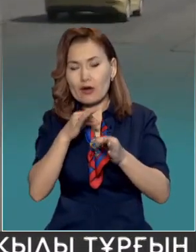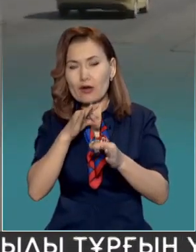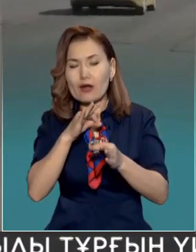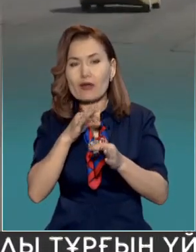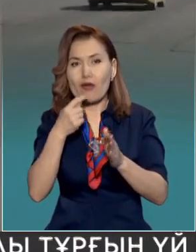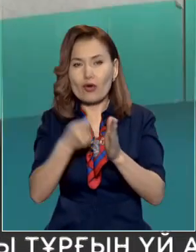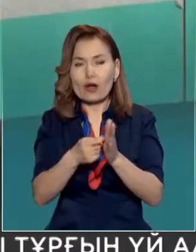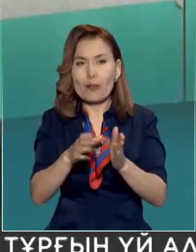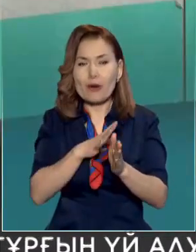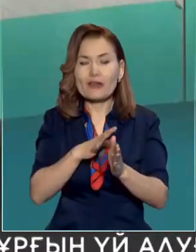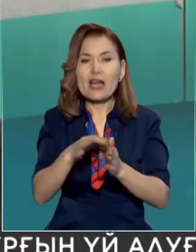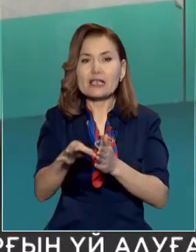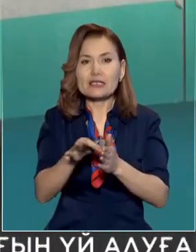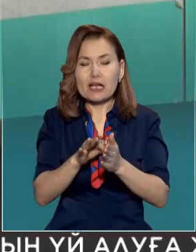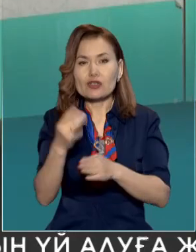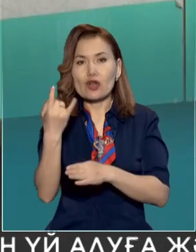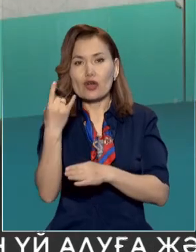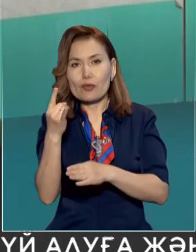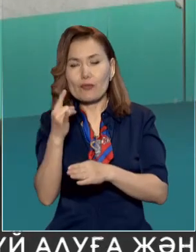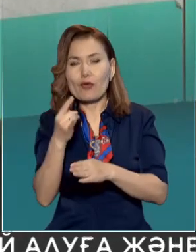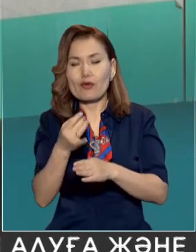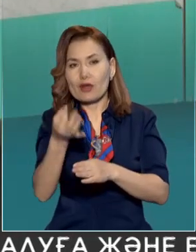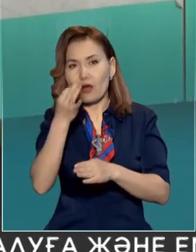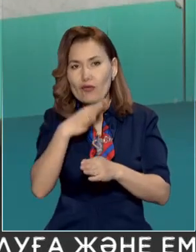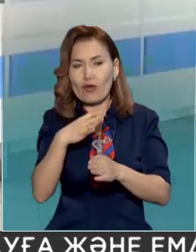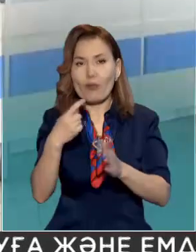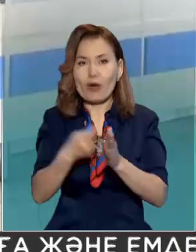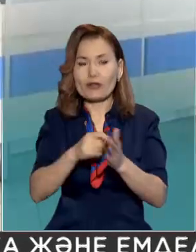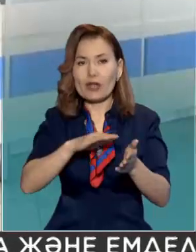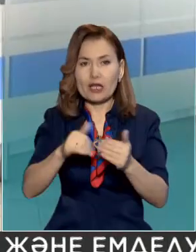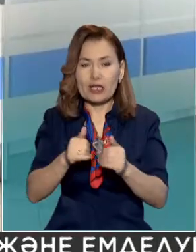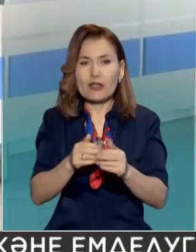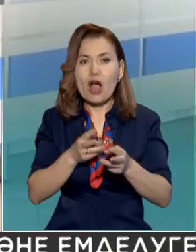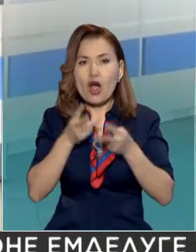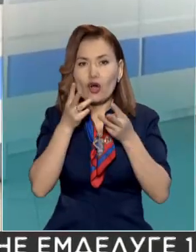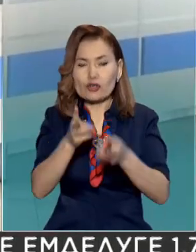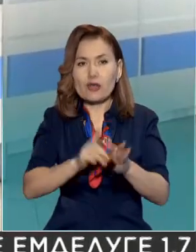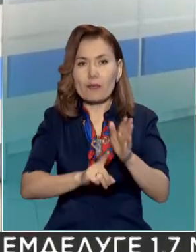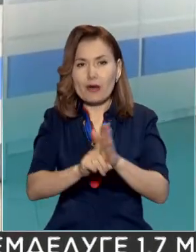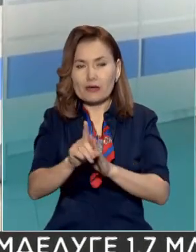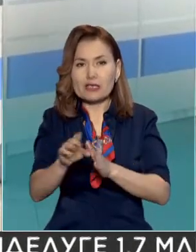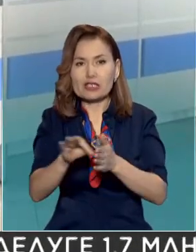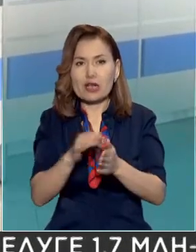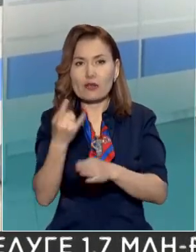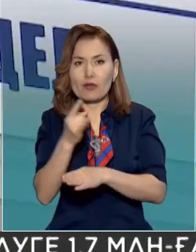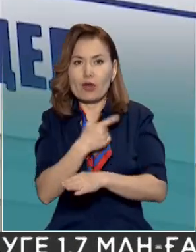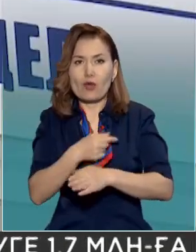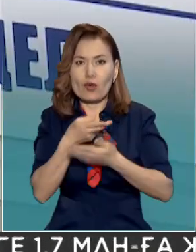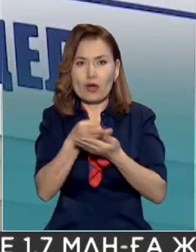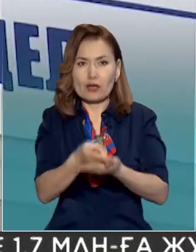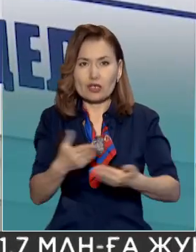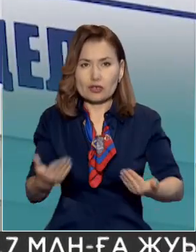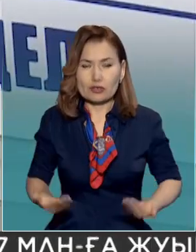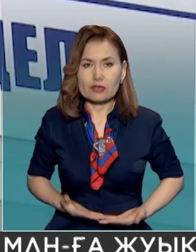құса бастайды. Жедел жәрдем шақырады. Іле антидепрессанттармен уланды деген диагнозбен ауруханаға жатқызылды.